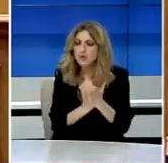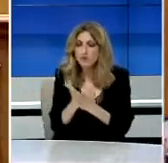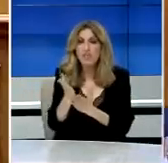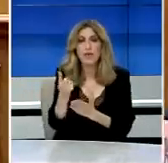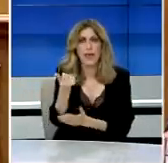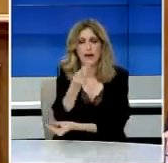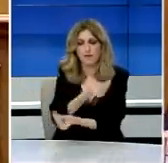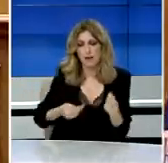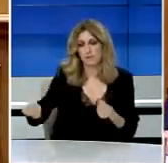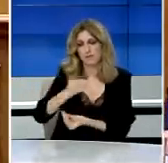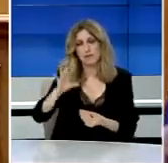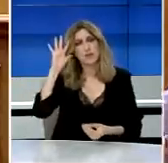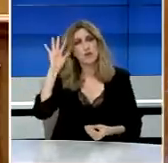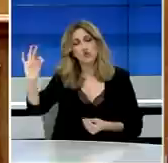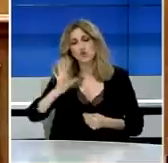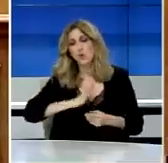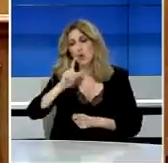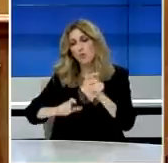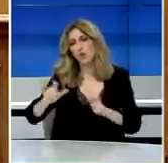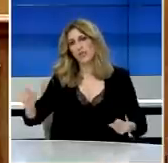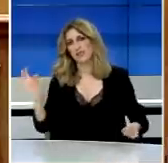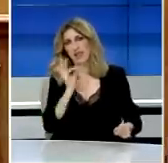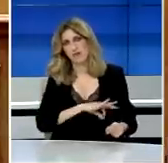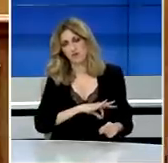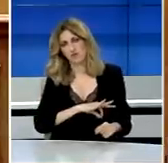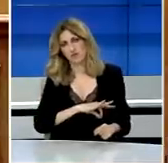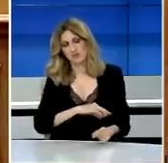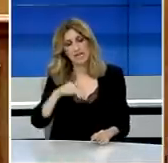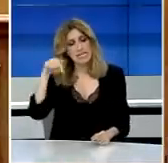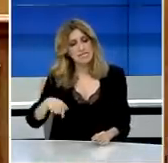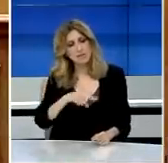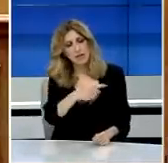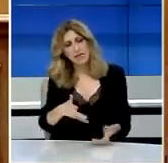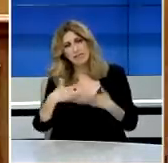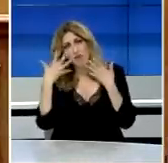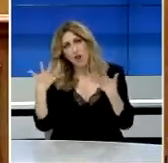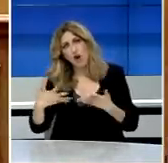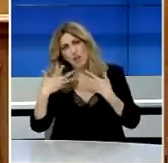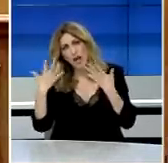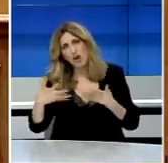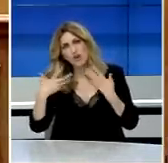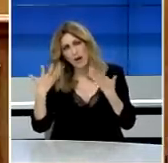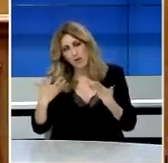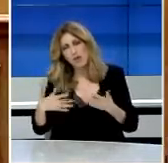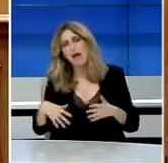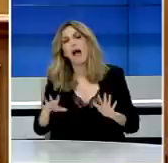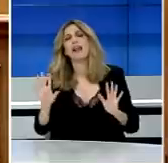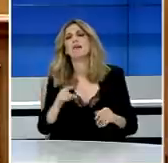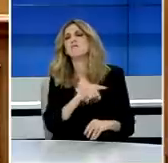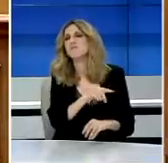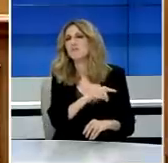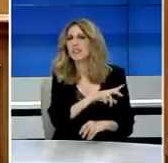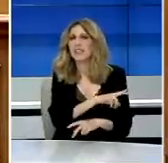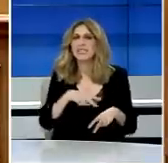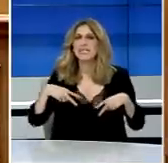πολιτών. Εσείς όσα και να μας πείτε σήμερα, είναι βέβαιο ότι συγκρούεστε με μια πραγματικότητα που μέρα με τη μέρα θα